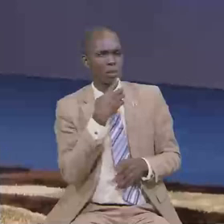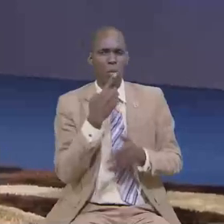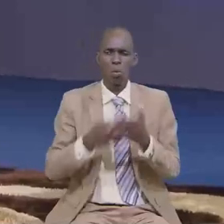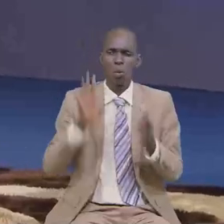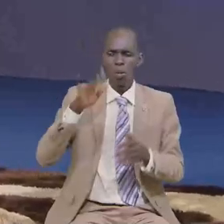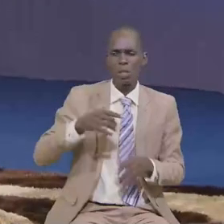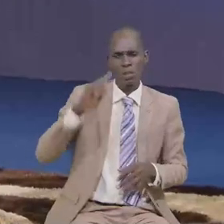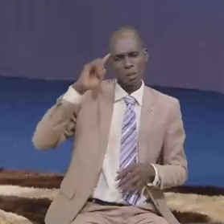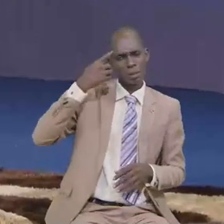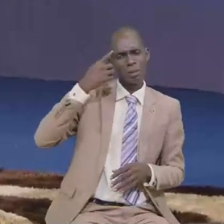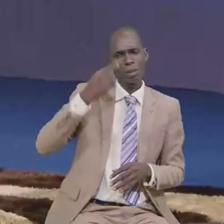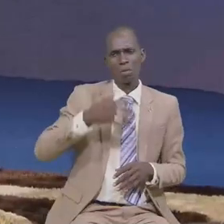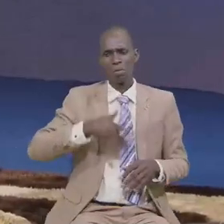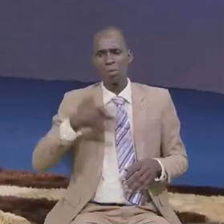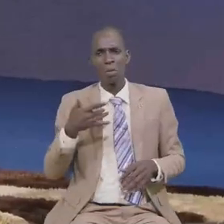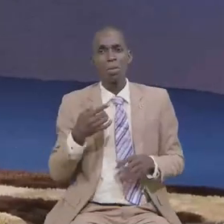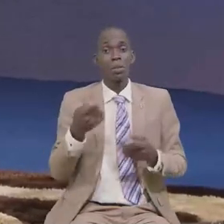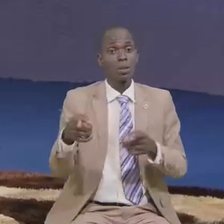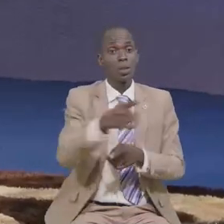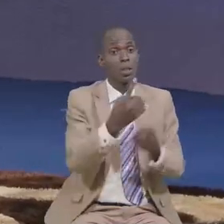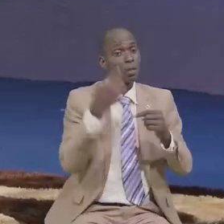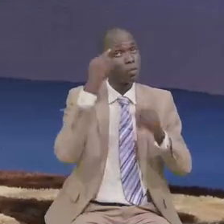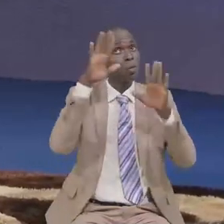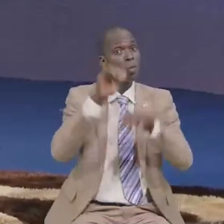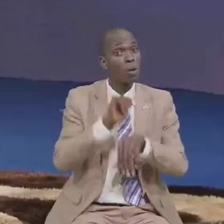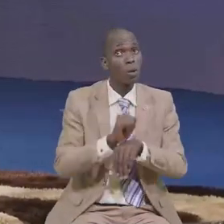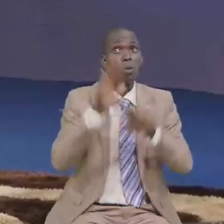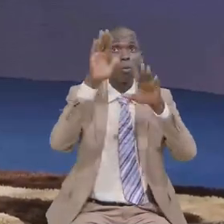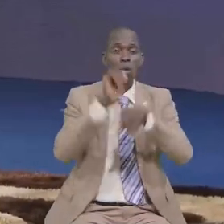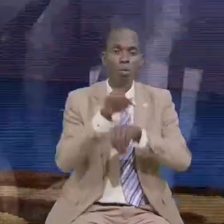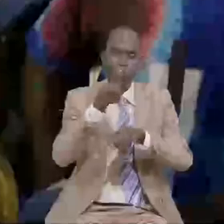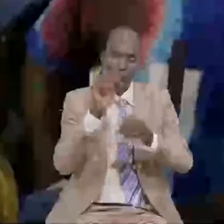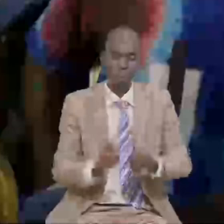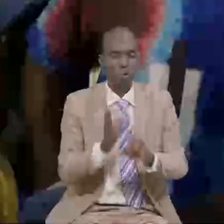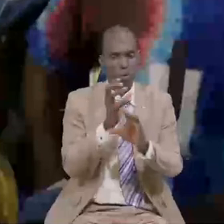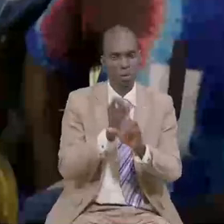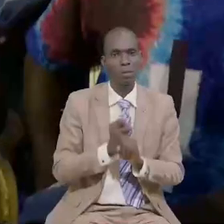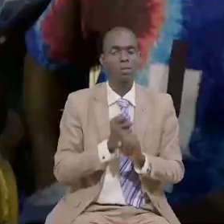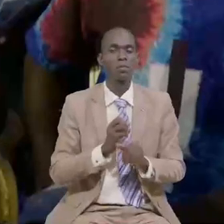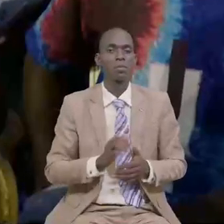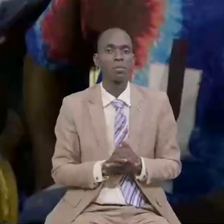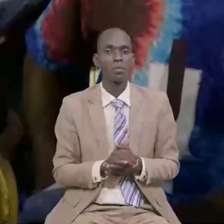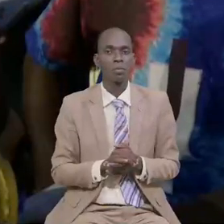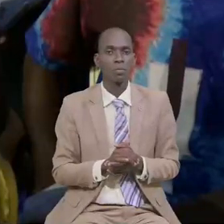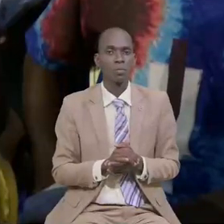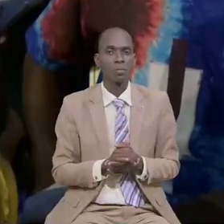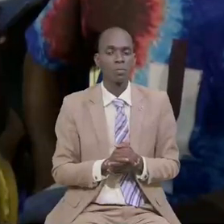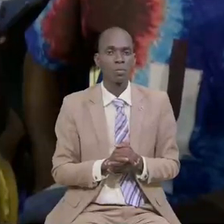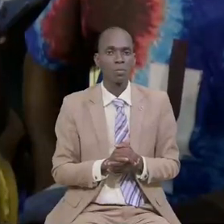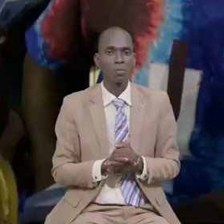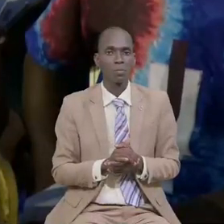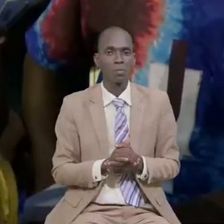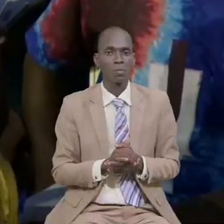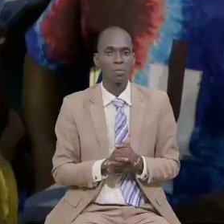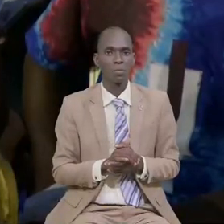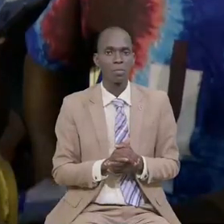pas au quand dira, au quand dira-t-on. Ils viennent pour le miracle et ils reçoivent le miracle. Ils